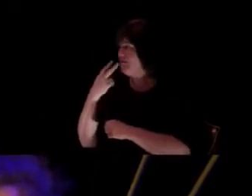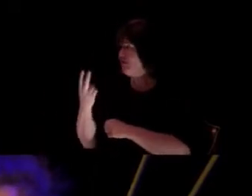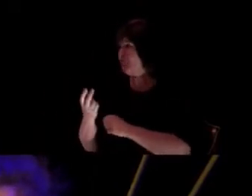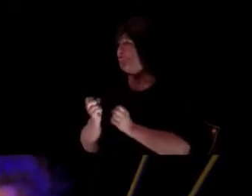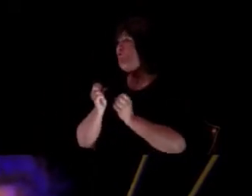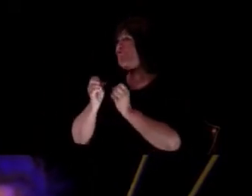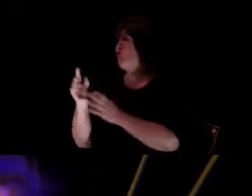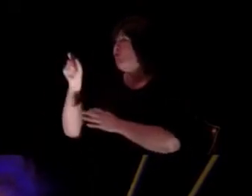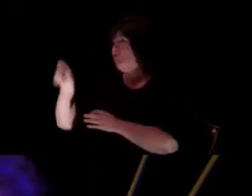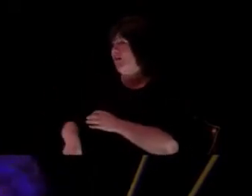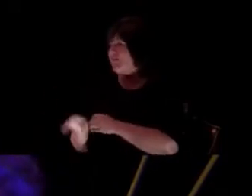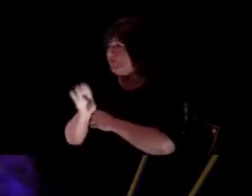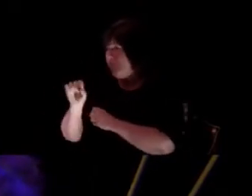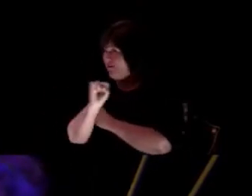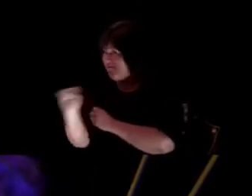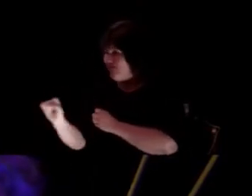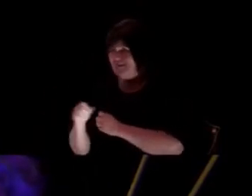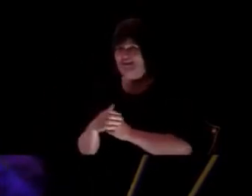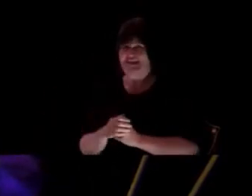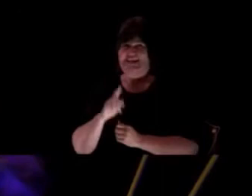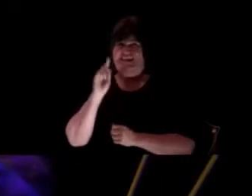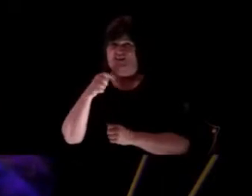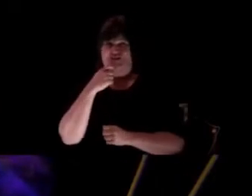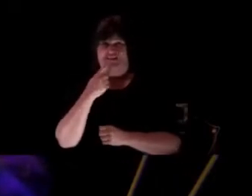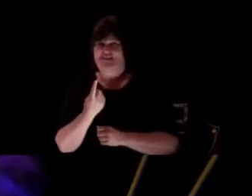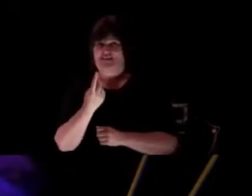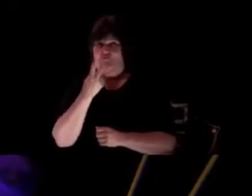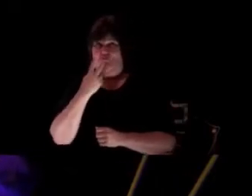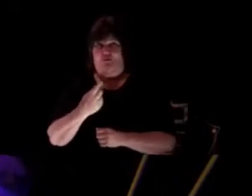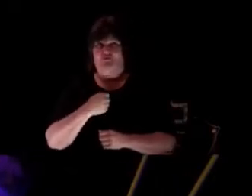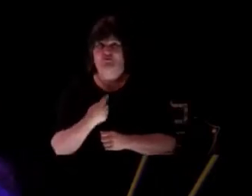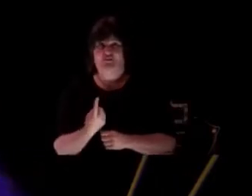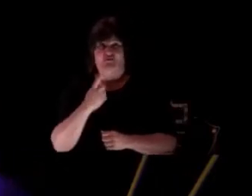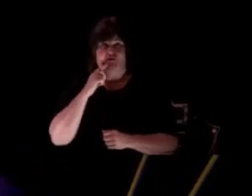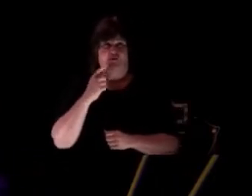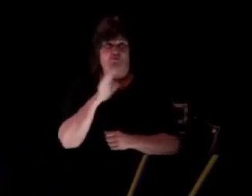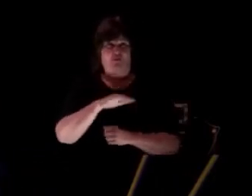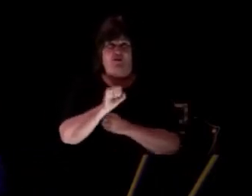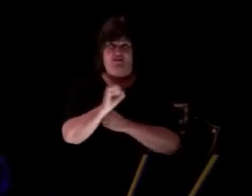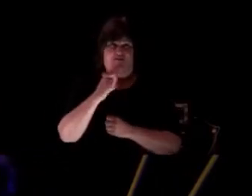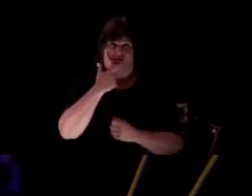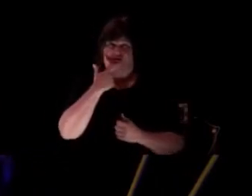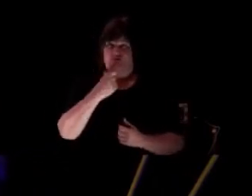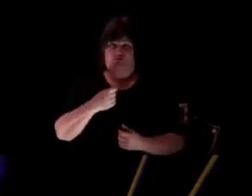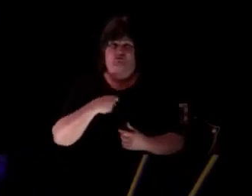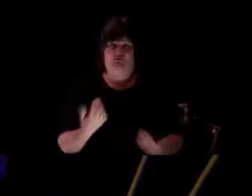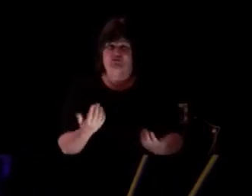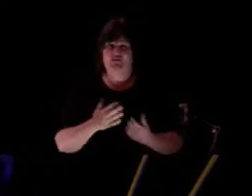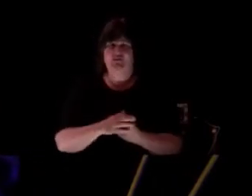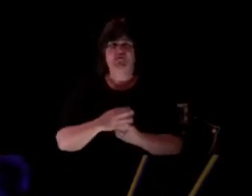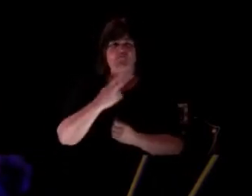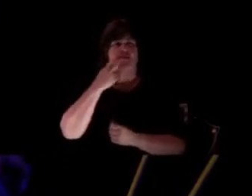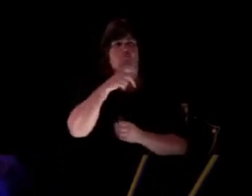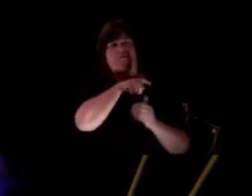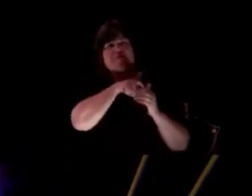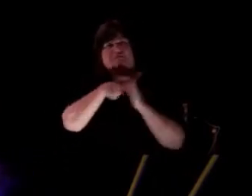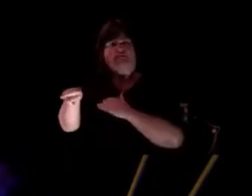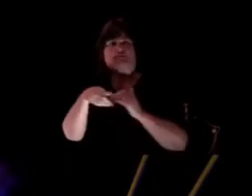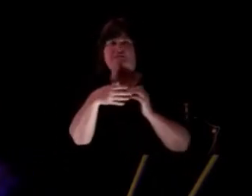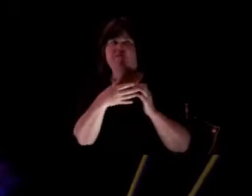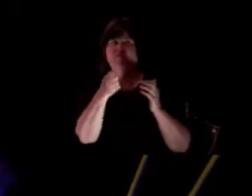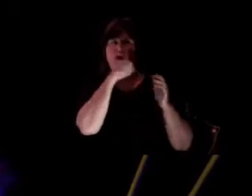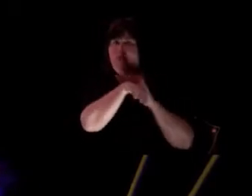slett. Ja, altså jeg kan jo ikke si at jeg prøvde det, for jeg visste jo ikke hva barnevernet var. Men jeg prøvde å komme meg bort hjemmefra. Det